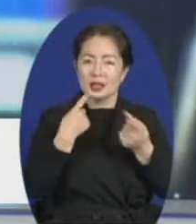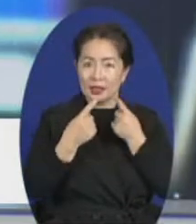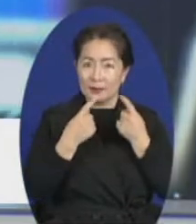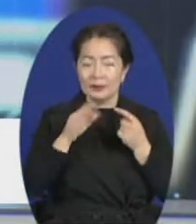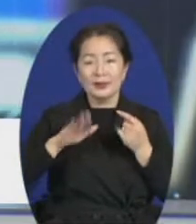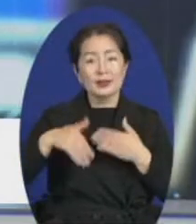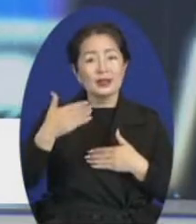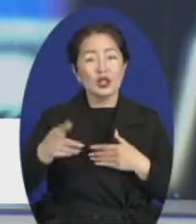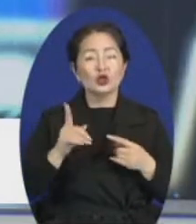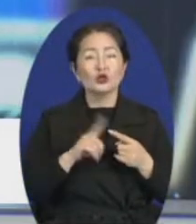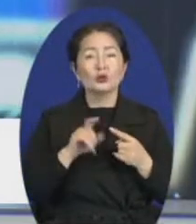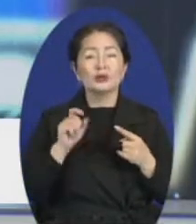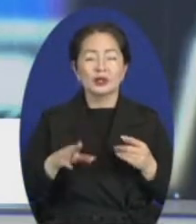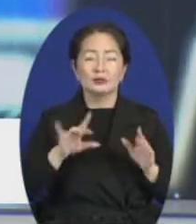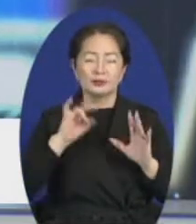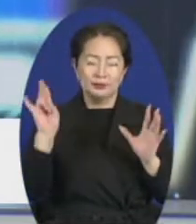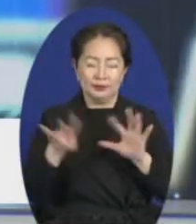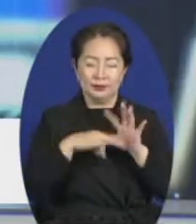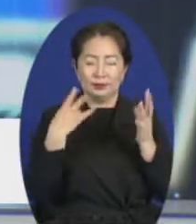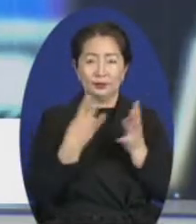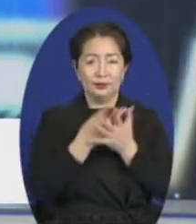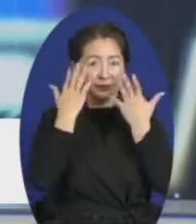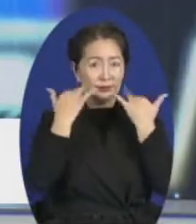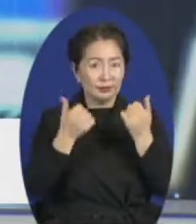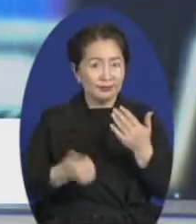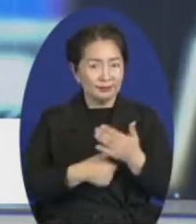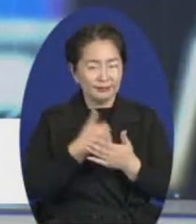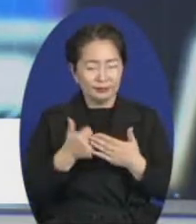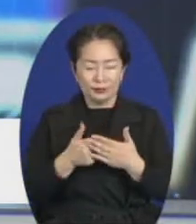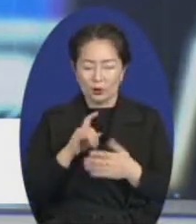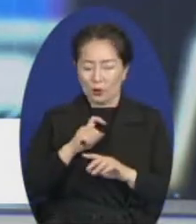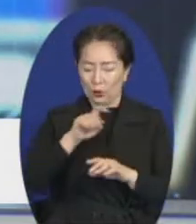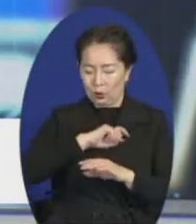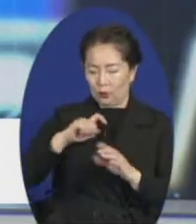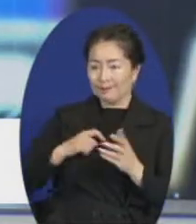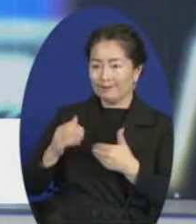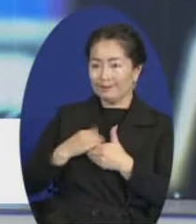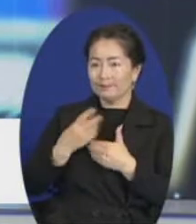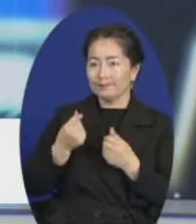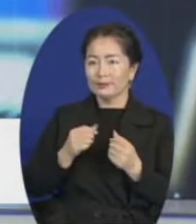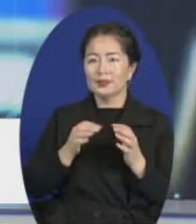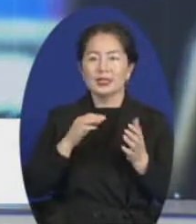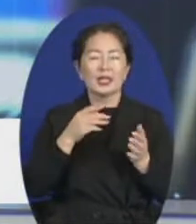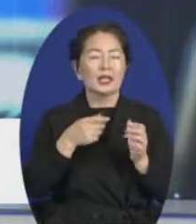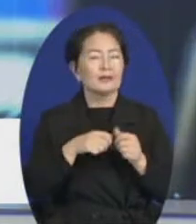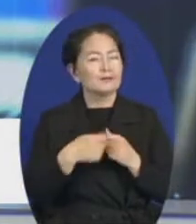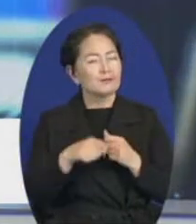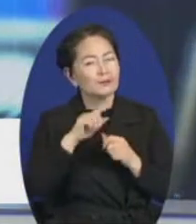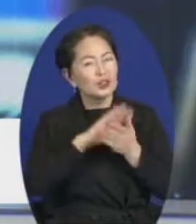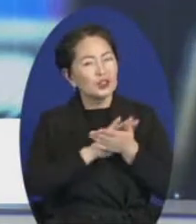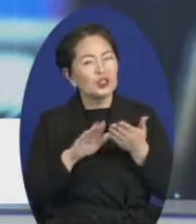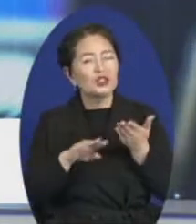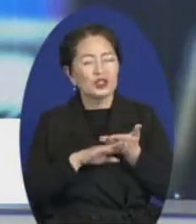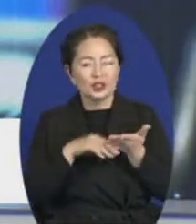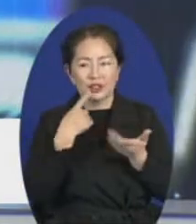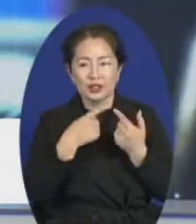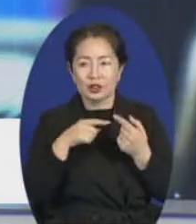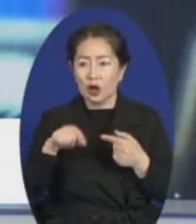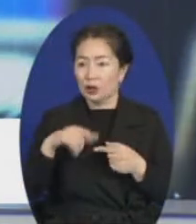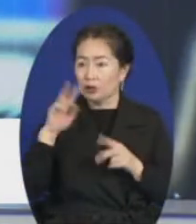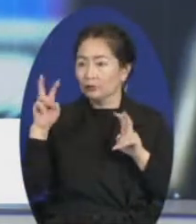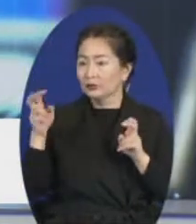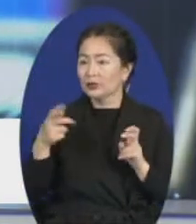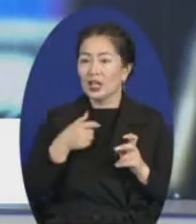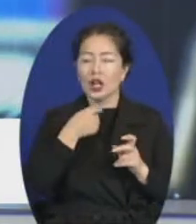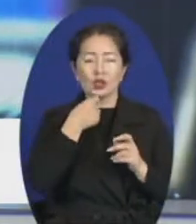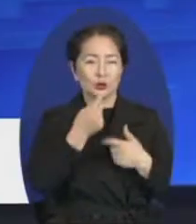замыг нэгдсэн зохион байгуулалтаар хангаж Улаанбаатар төмөр зам хувь нийлүүлсэн нийгэмлэгийн үн тарифын асуудлыг шинжилгэхээр болсон байна. Энэ тухай